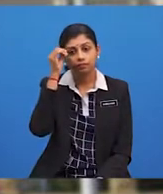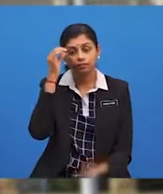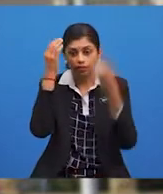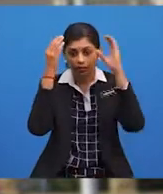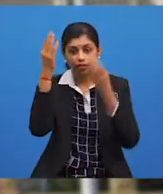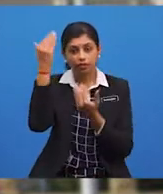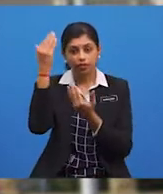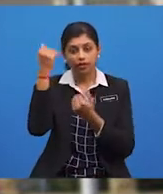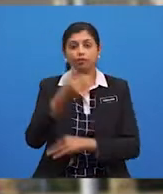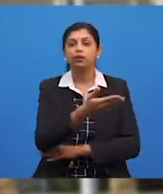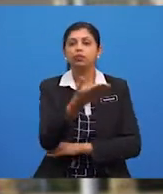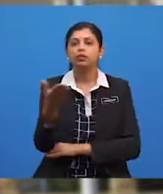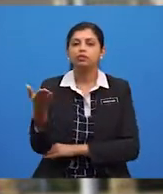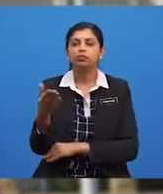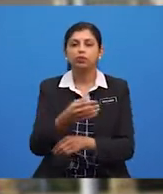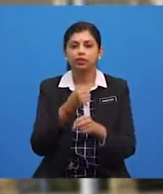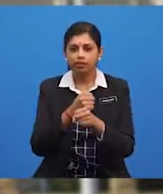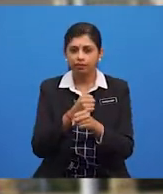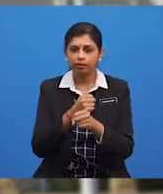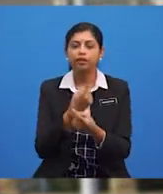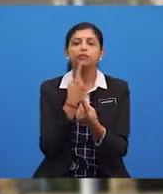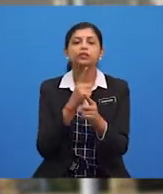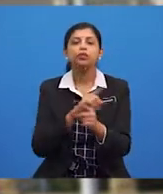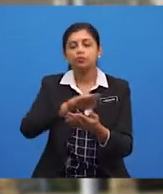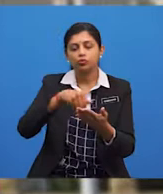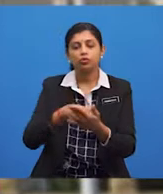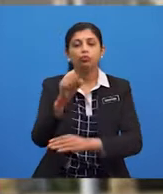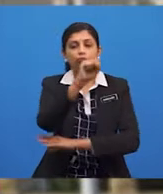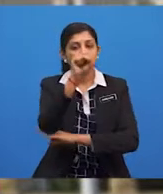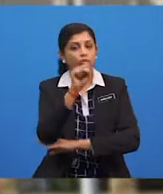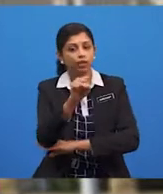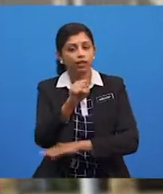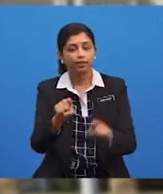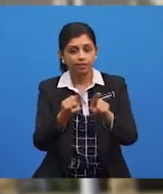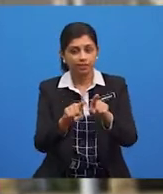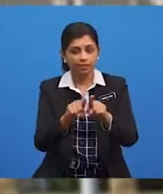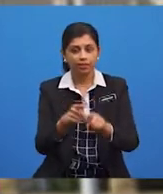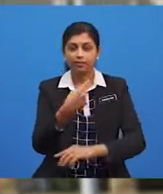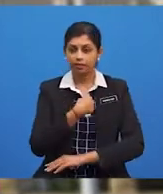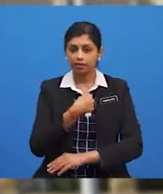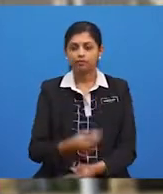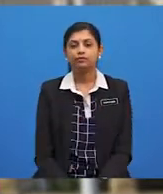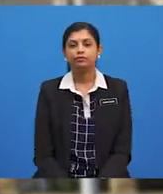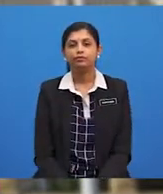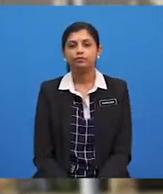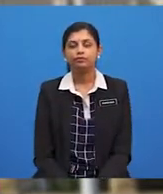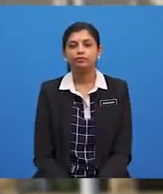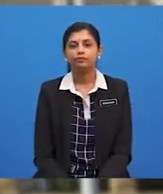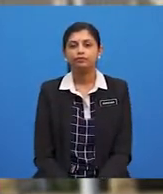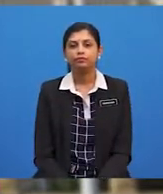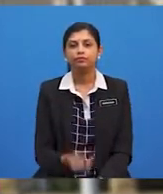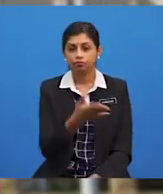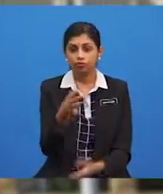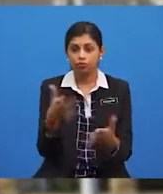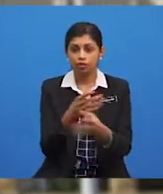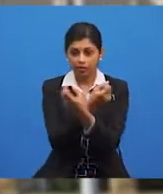Cikgu harap para pelajar akan cuba menjawab semua soalan ini bersama-sama cikgu. Adakah pelajar